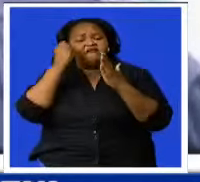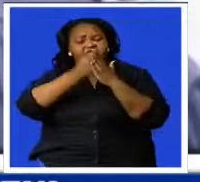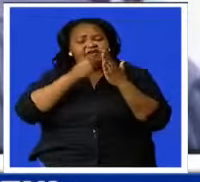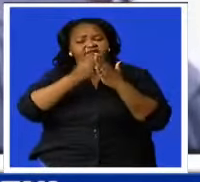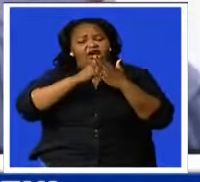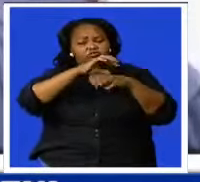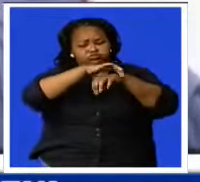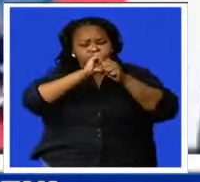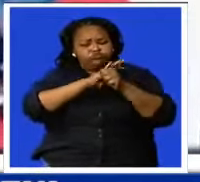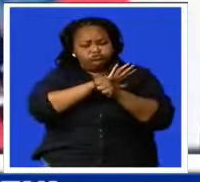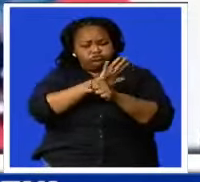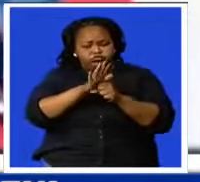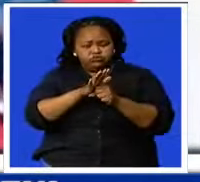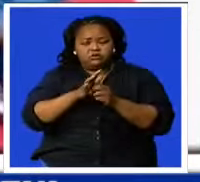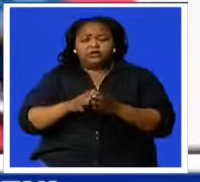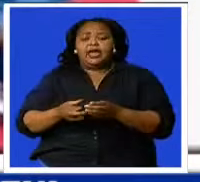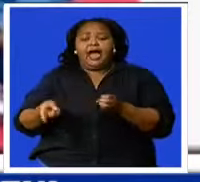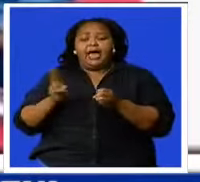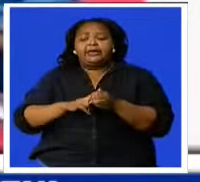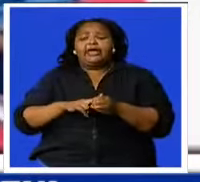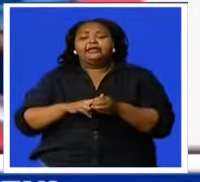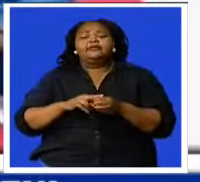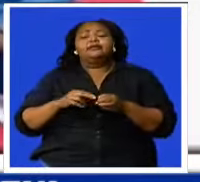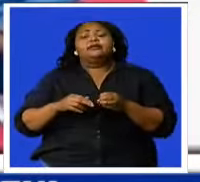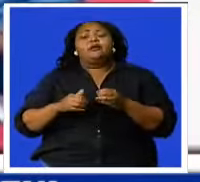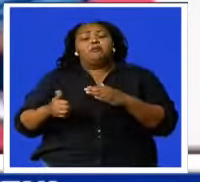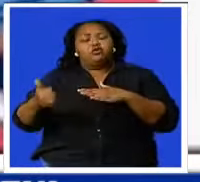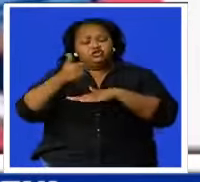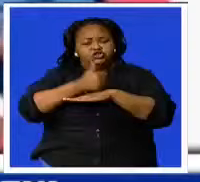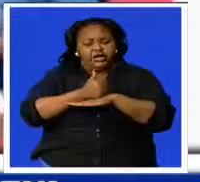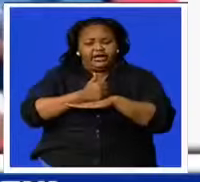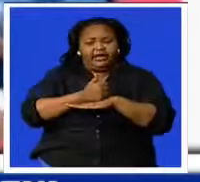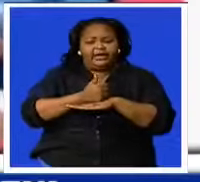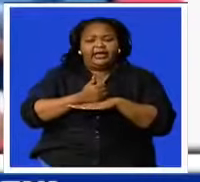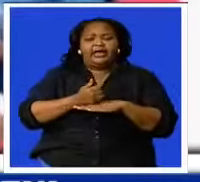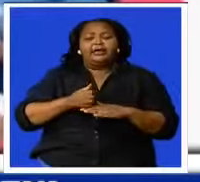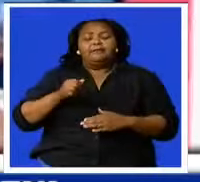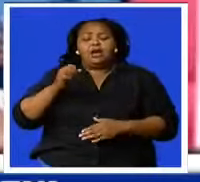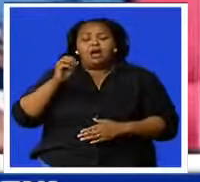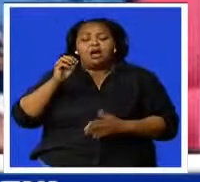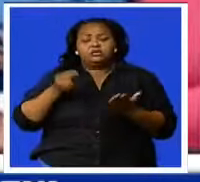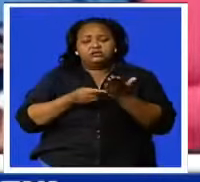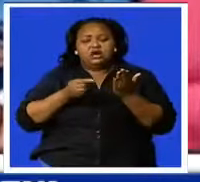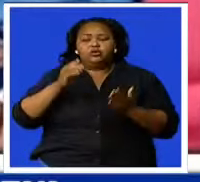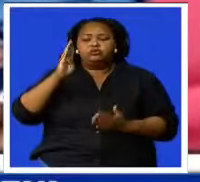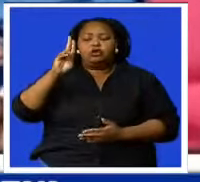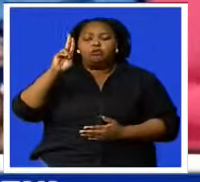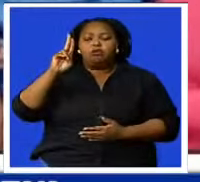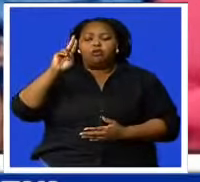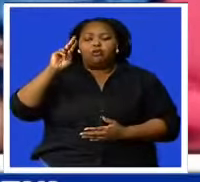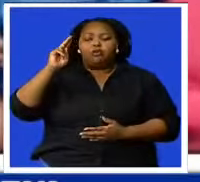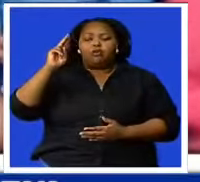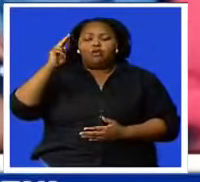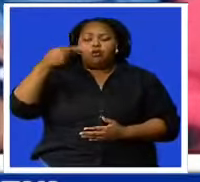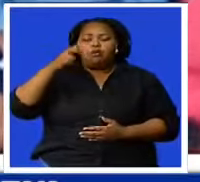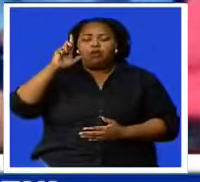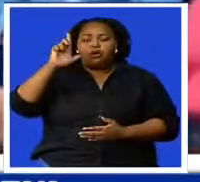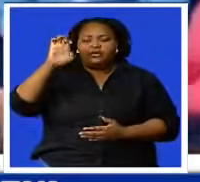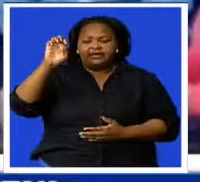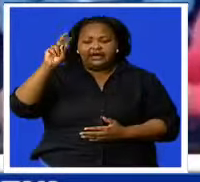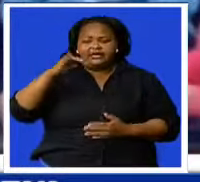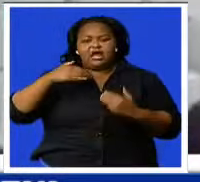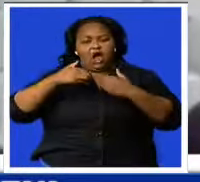sakaHoho kanye nebaphathi belidolobha lasebuhleni bahlangene edolobheni lasebuhleni kuto uvula baphinze bamemetele kuqala